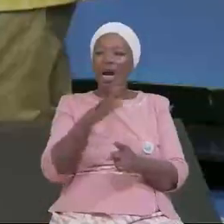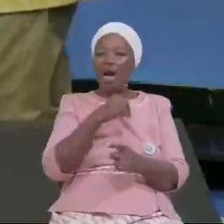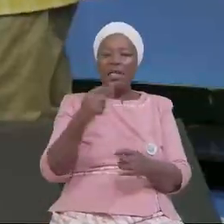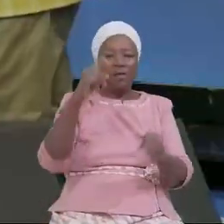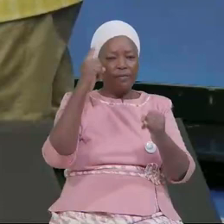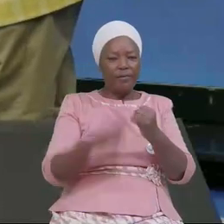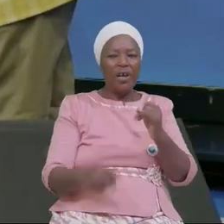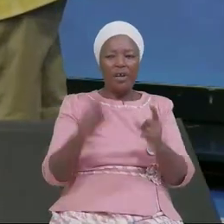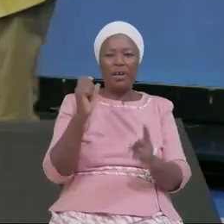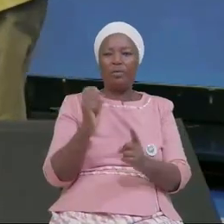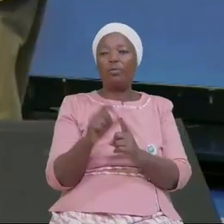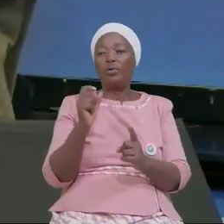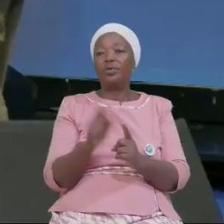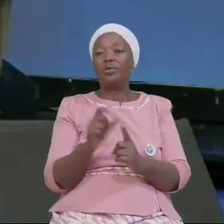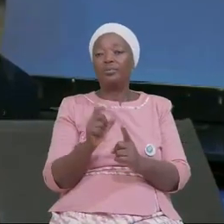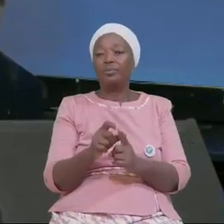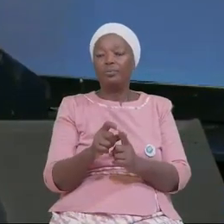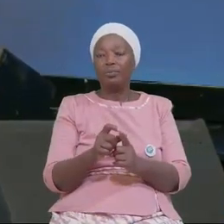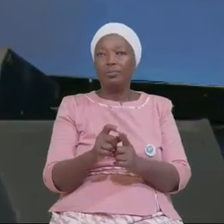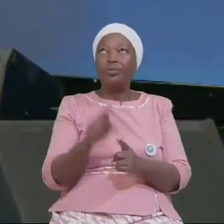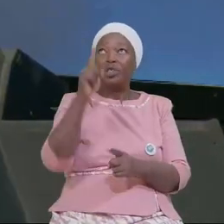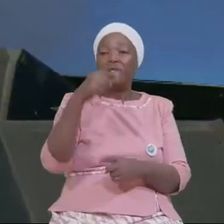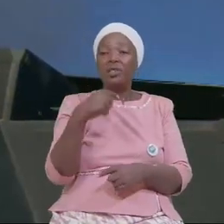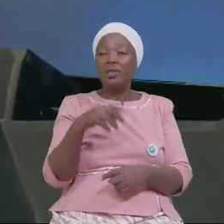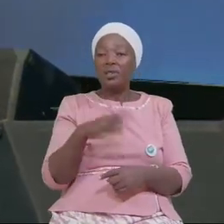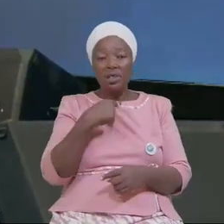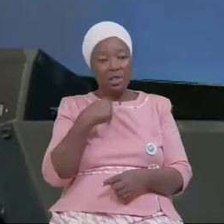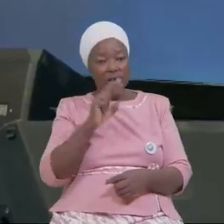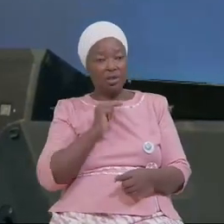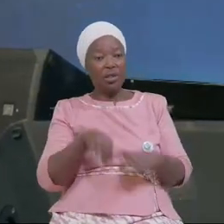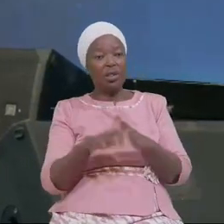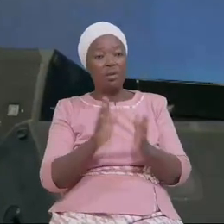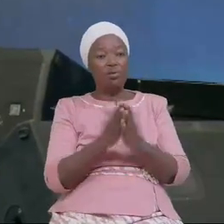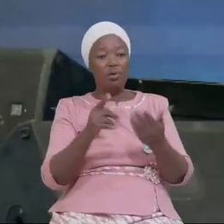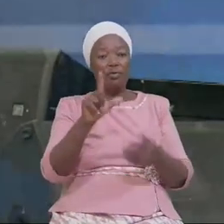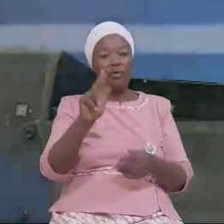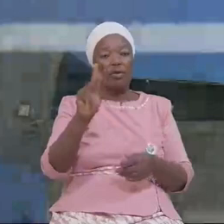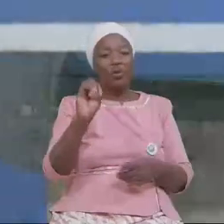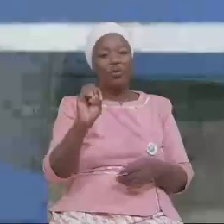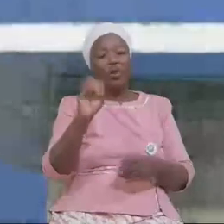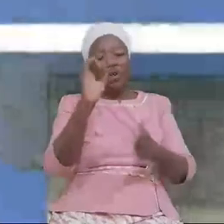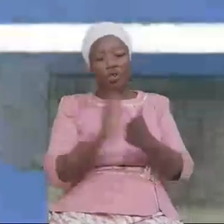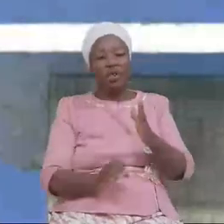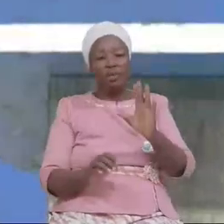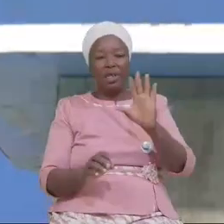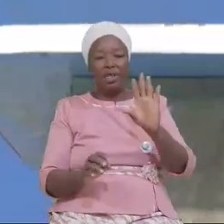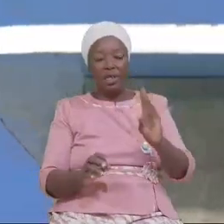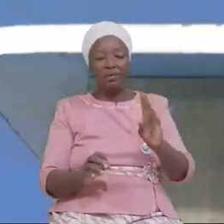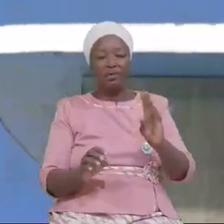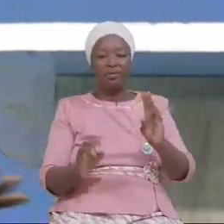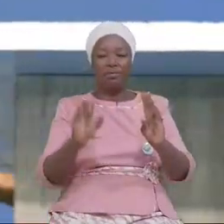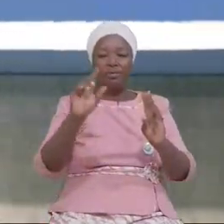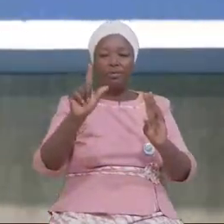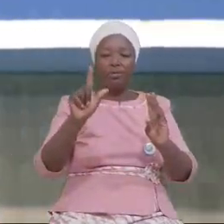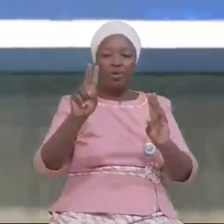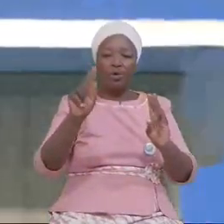parole finale. Nous allons à Luc 7. Luc 7. Nous lisons